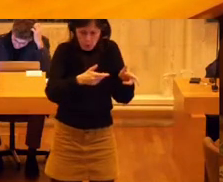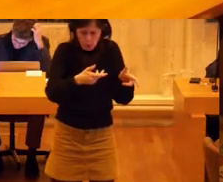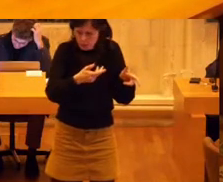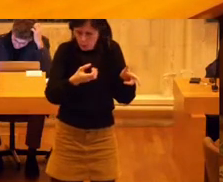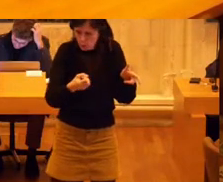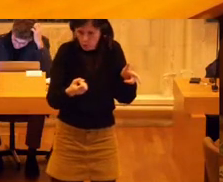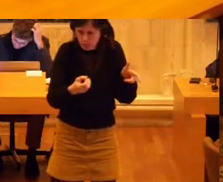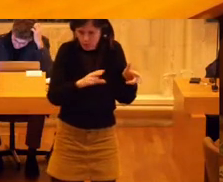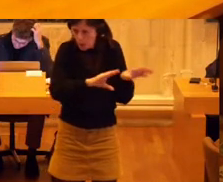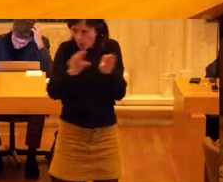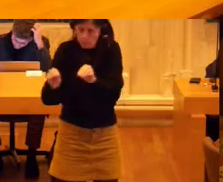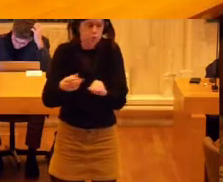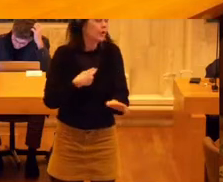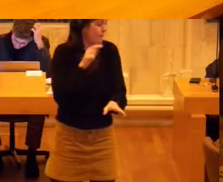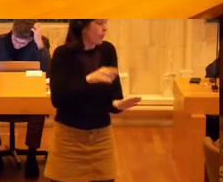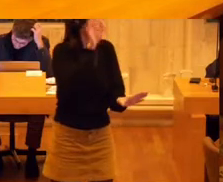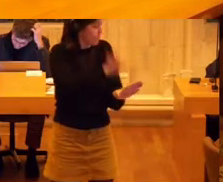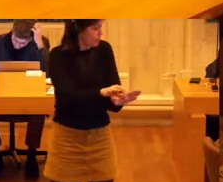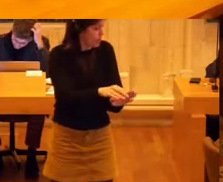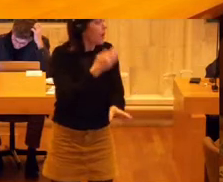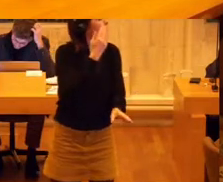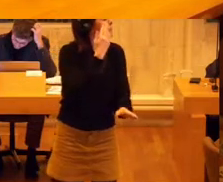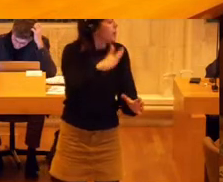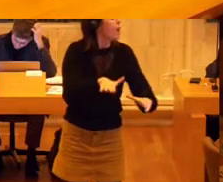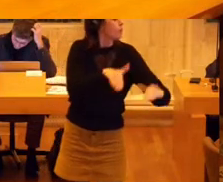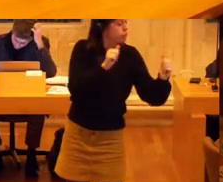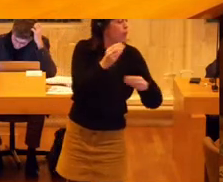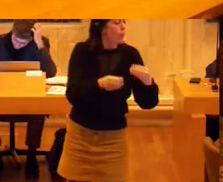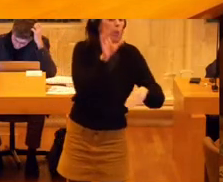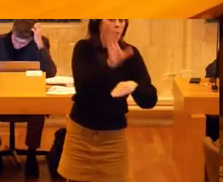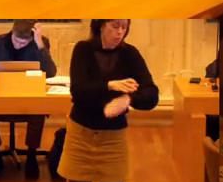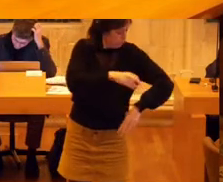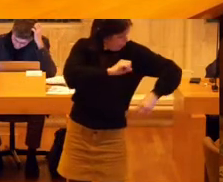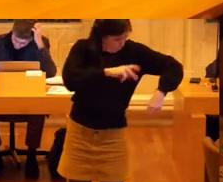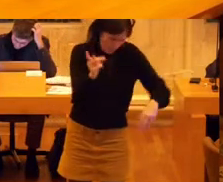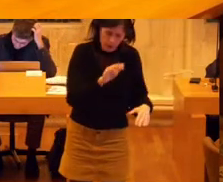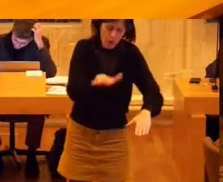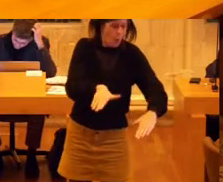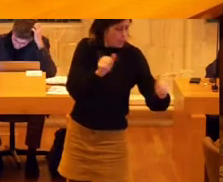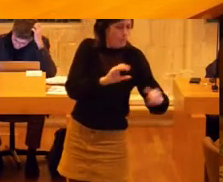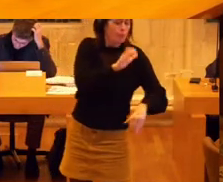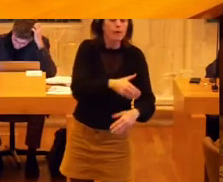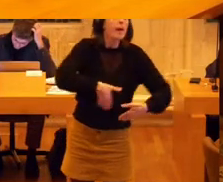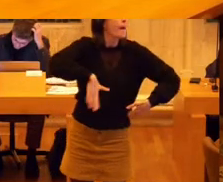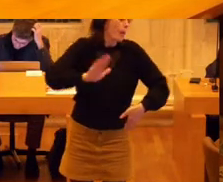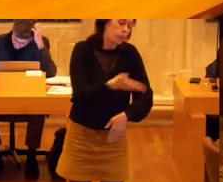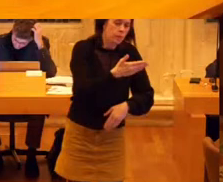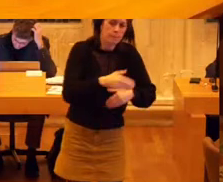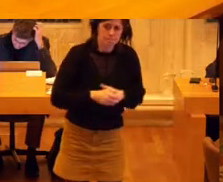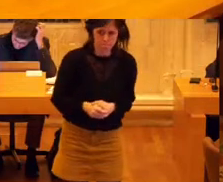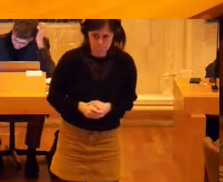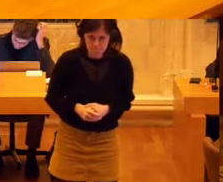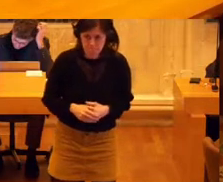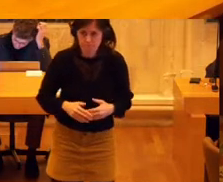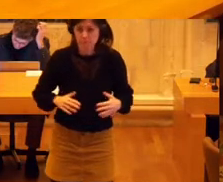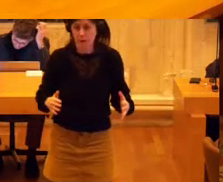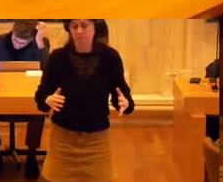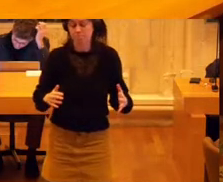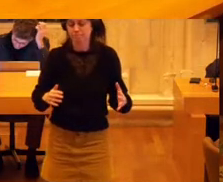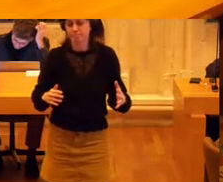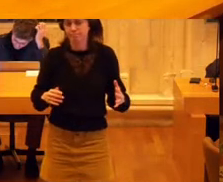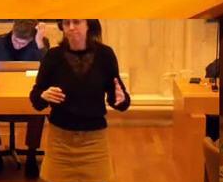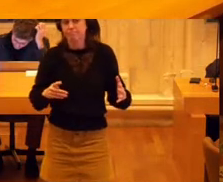Donc, on va voter. Et ceux qui veulent s'abstenir ou voter contre vont s'abstenir ou voter contre et basta. Voilà, parce que, si vous